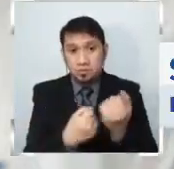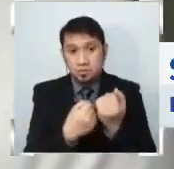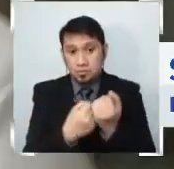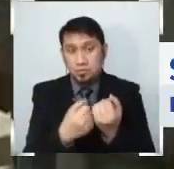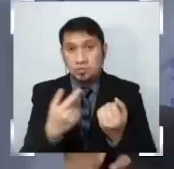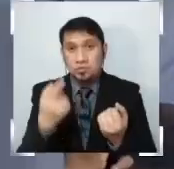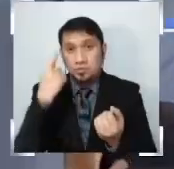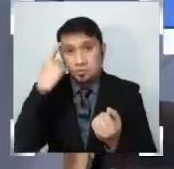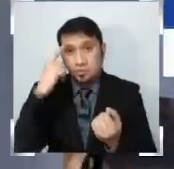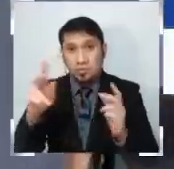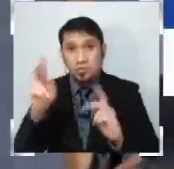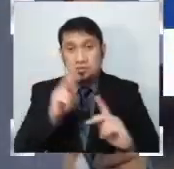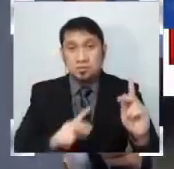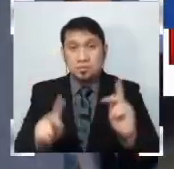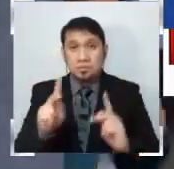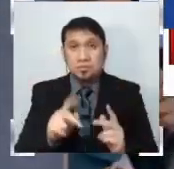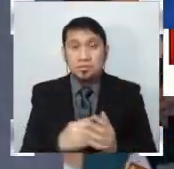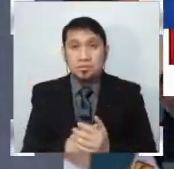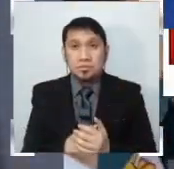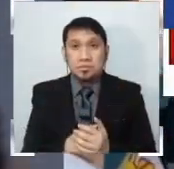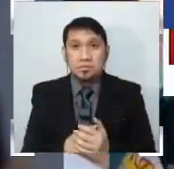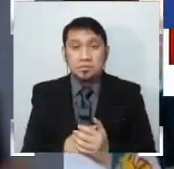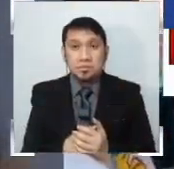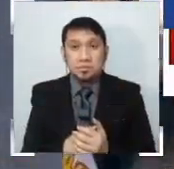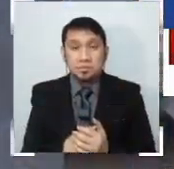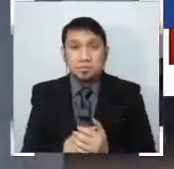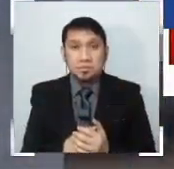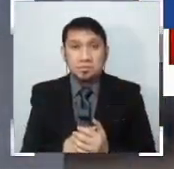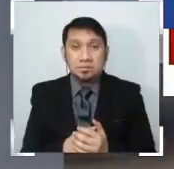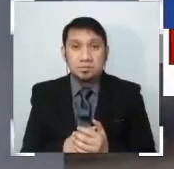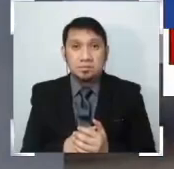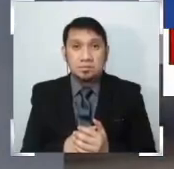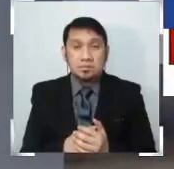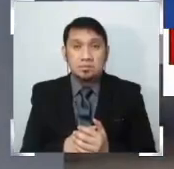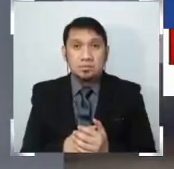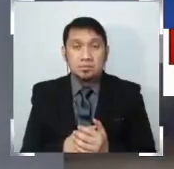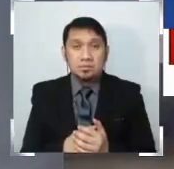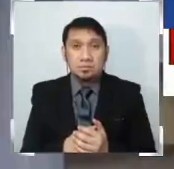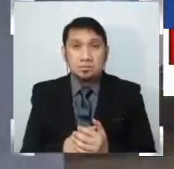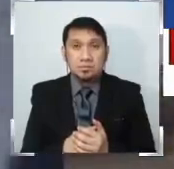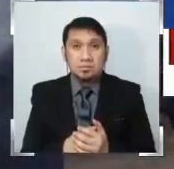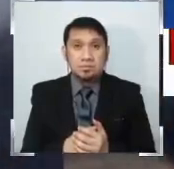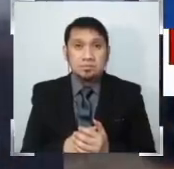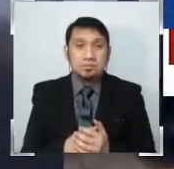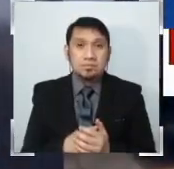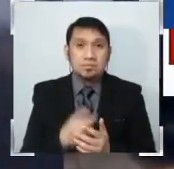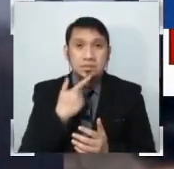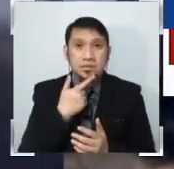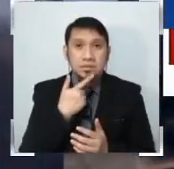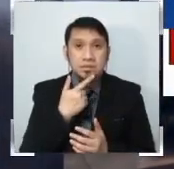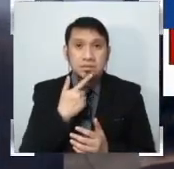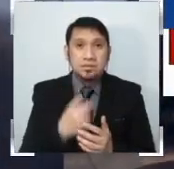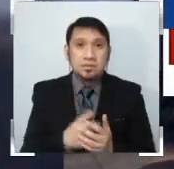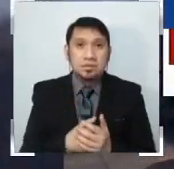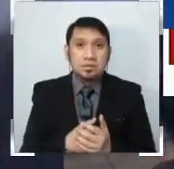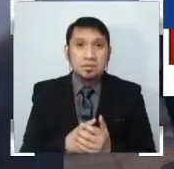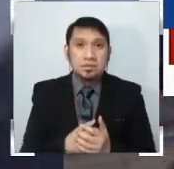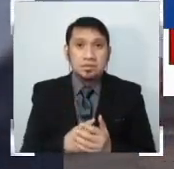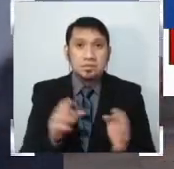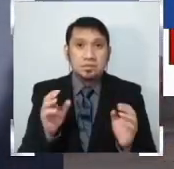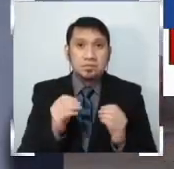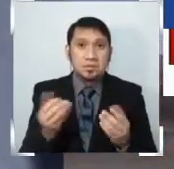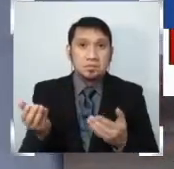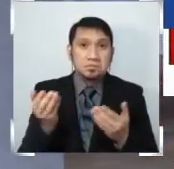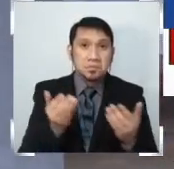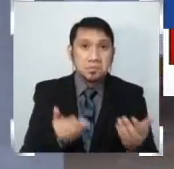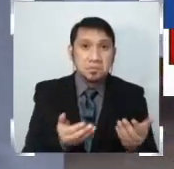Butuan City. Wala na po nang androyan ng musikat pa ko. Wala na po nang androyan ng daghan pa ang kwarta. Wala na po nang androyan ng na ako'y